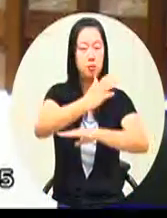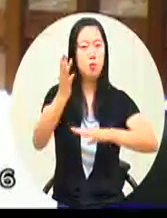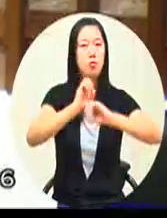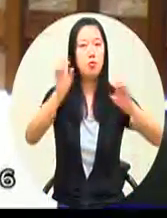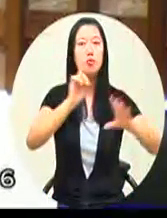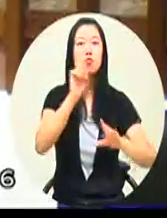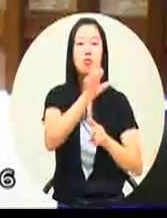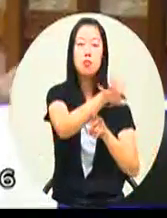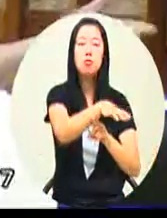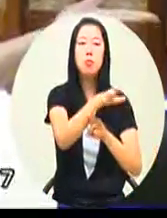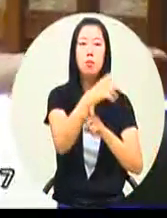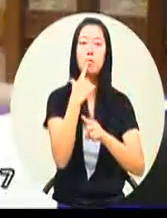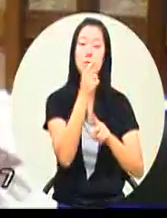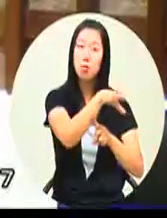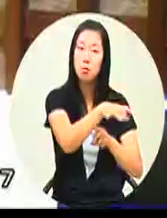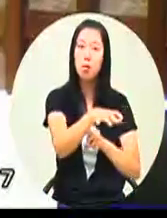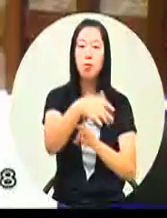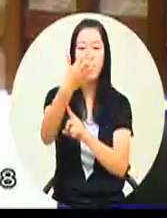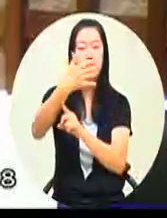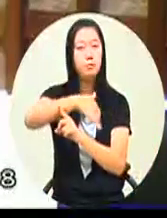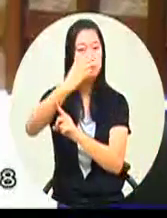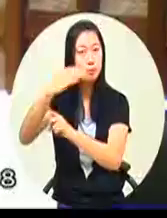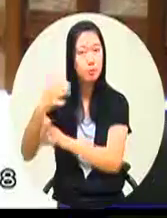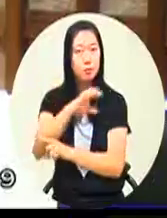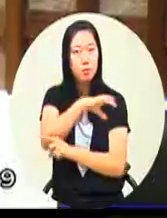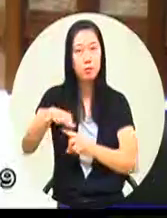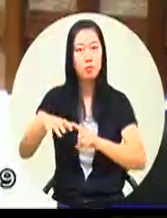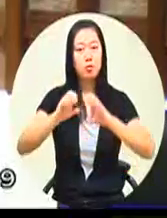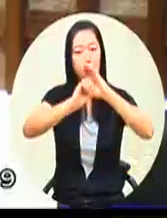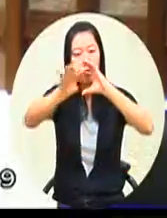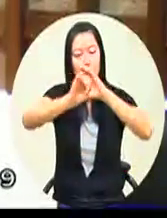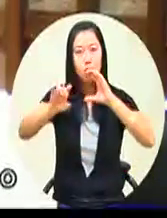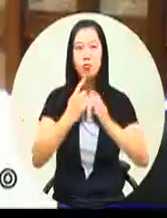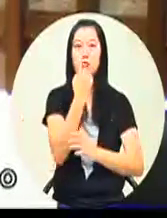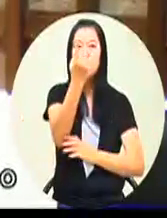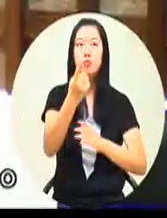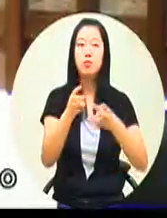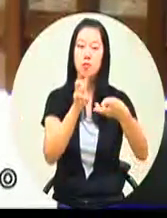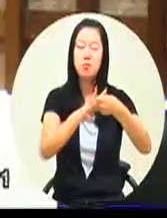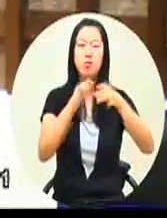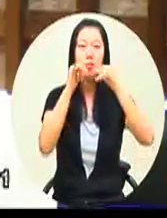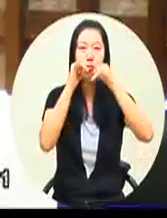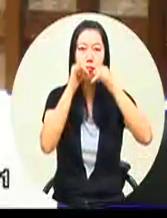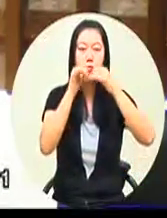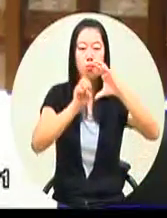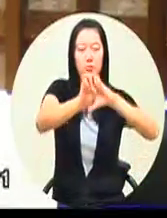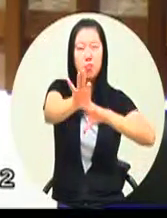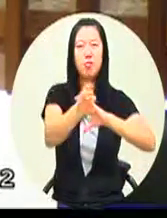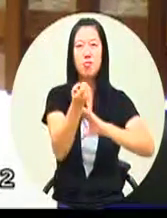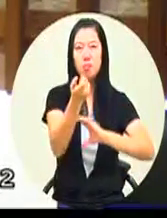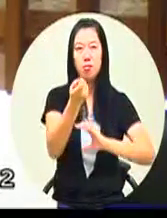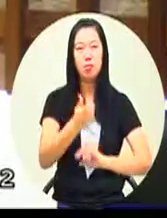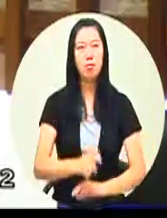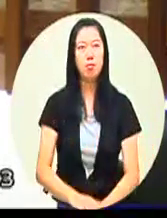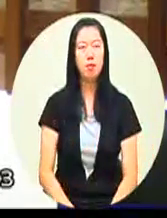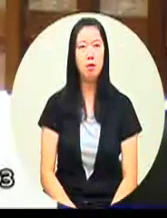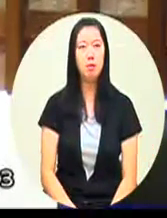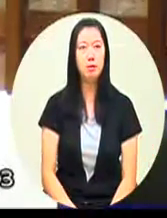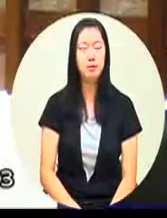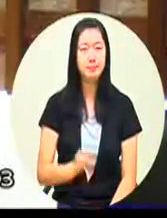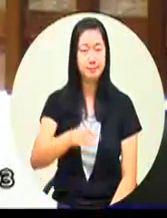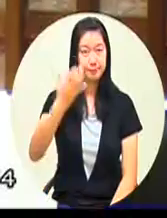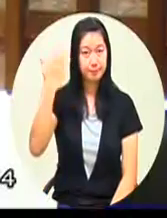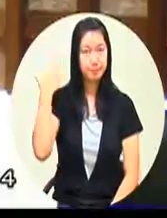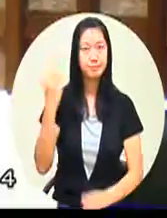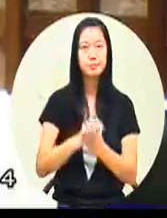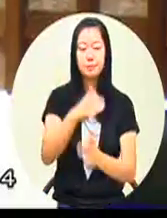浓啦、基山啦、其他金布水所在啦，啊田也拢无报，有啦，小可报一块啊。啊！我要甲大家报告，就是讲过去呢，饮